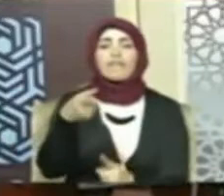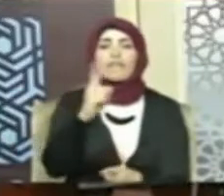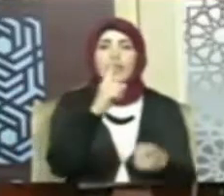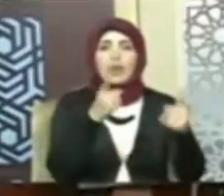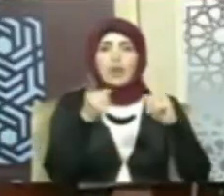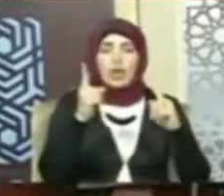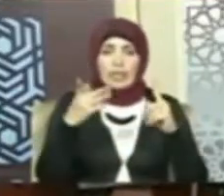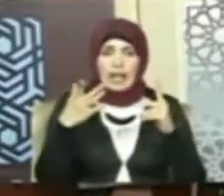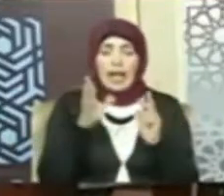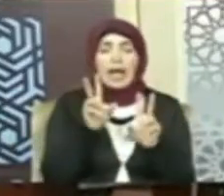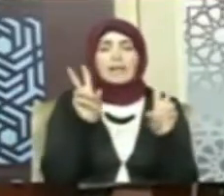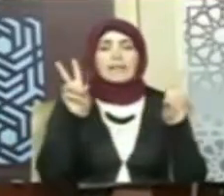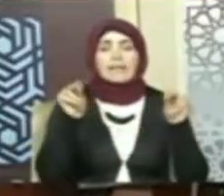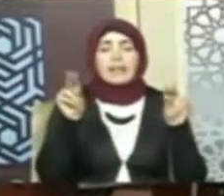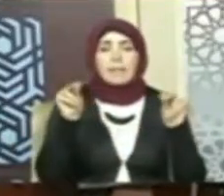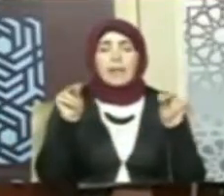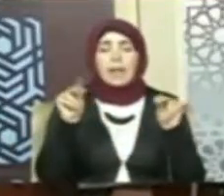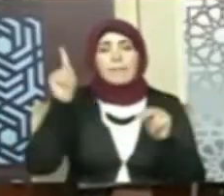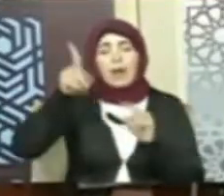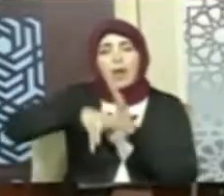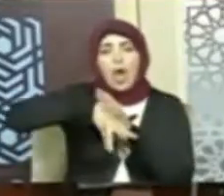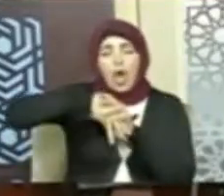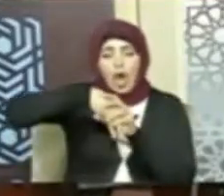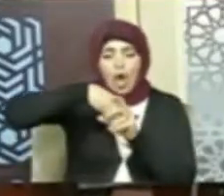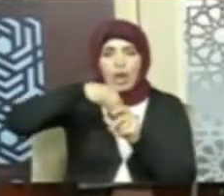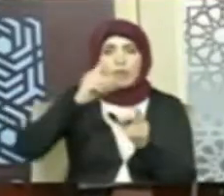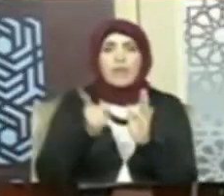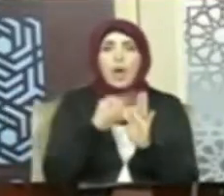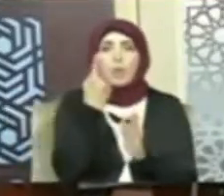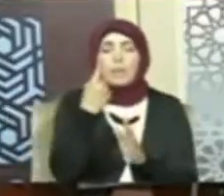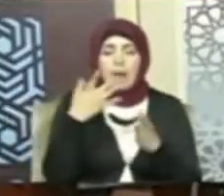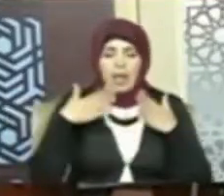كما خلقناكم أول مرة